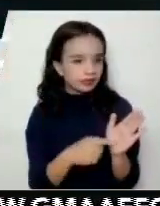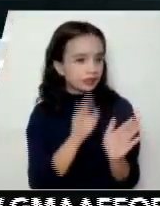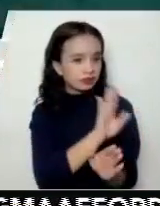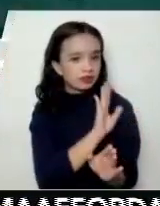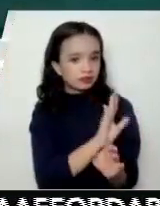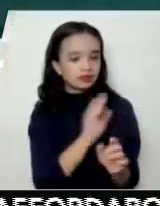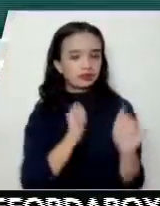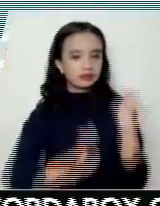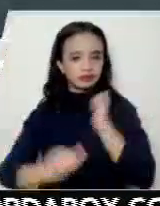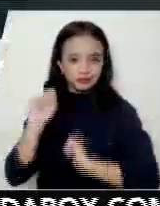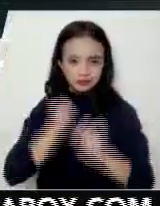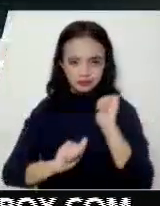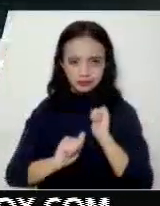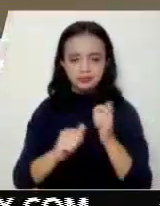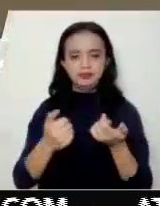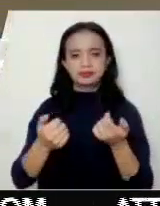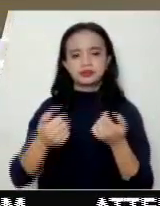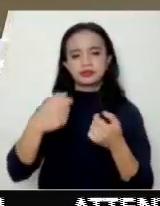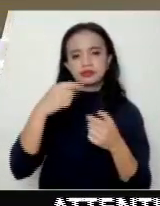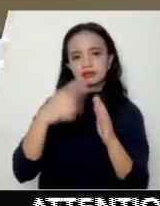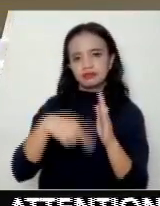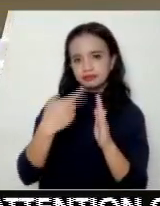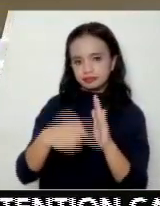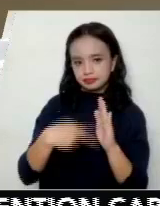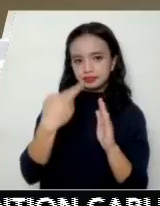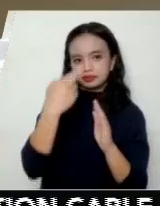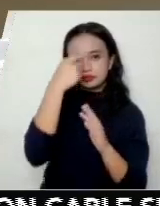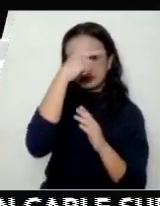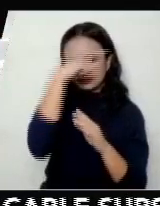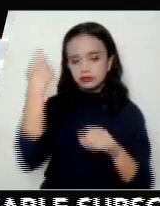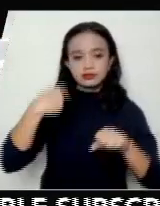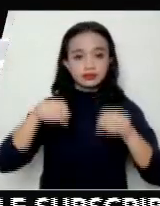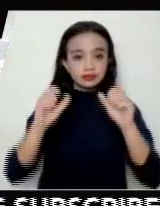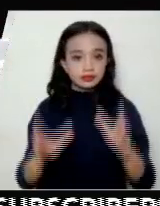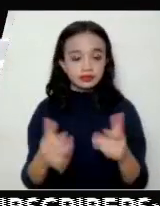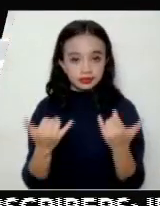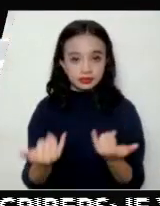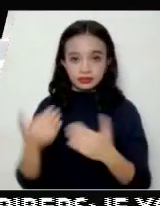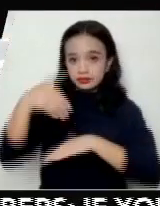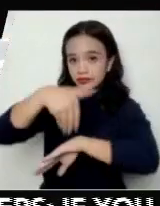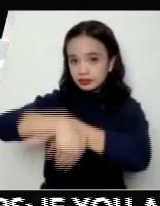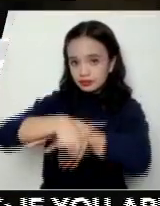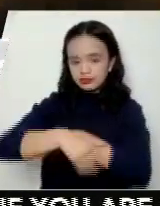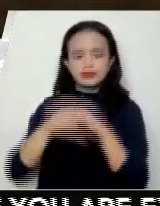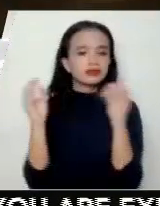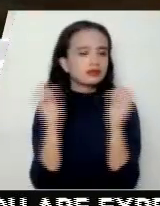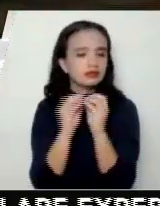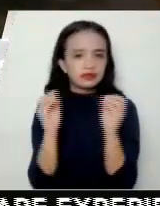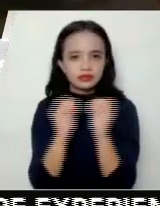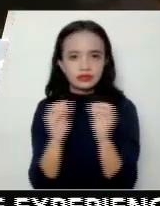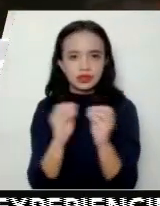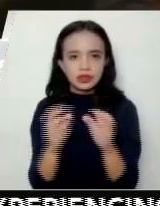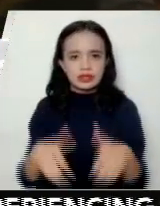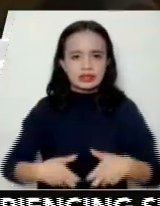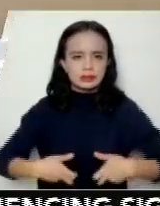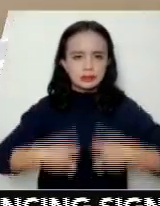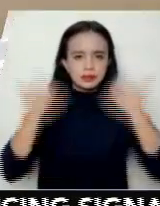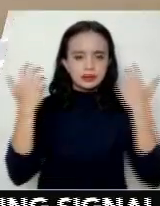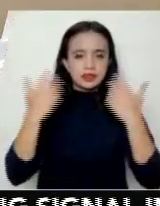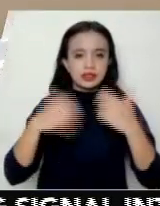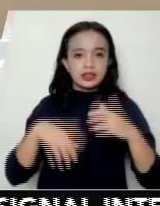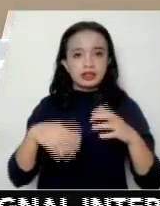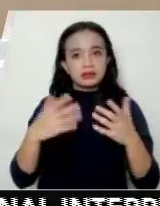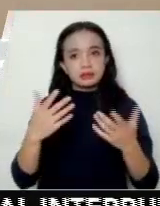sa black Rider bilang si Calvin at ngayong gabi mas titindi pa raw ang galit ng mga kuso viewers